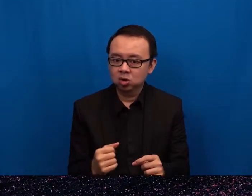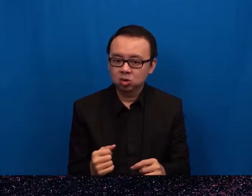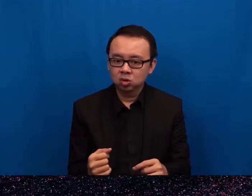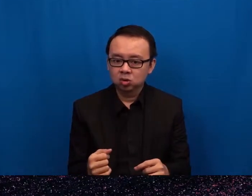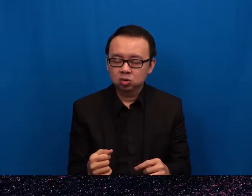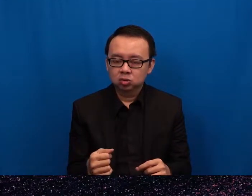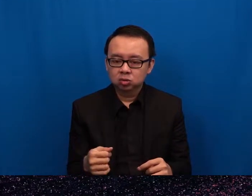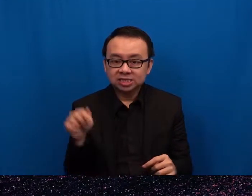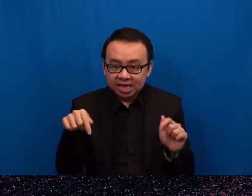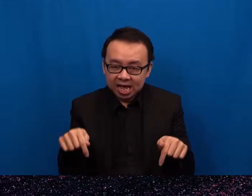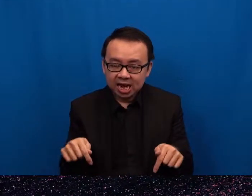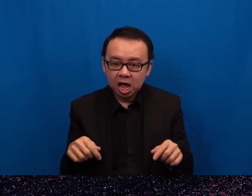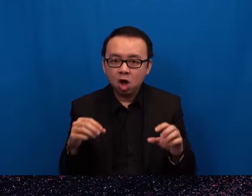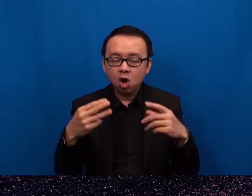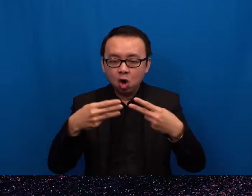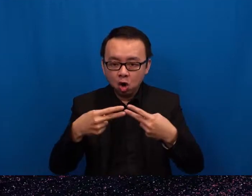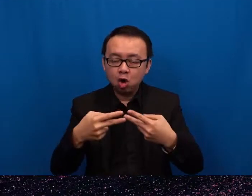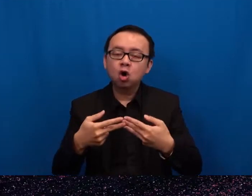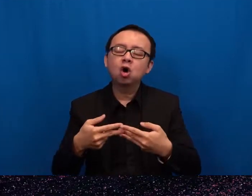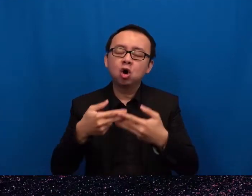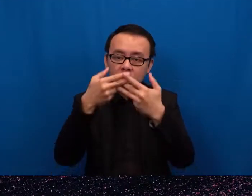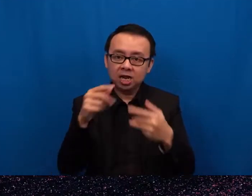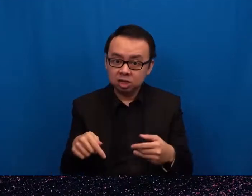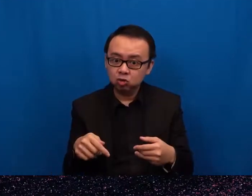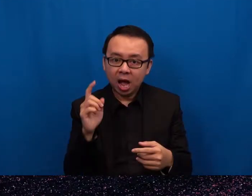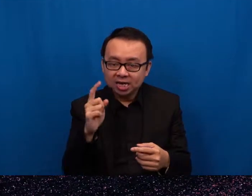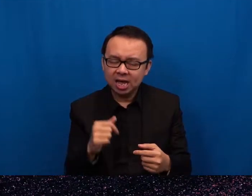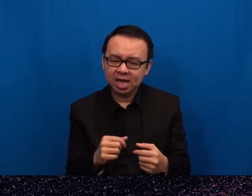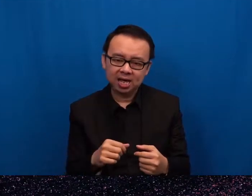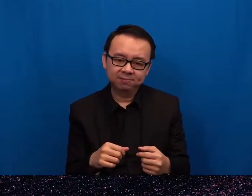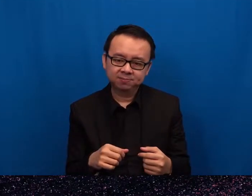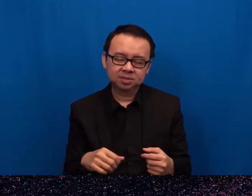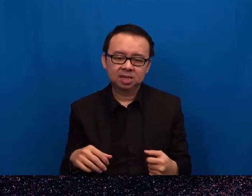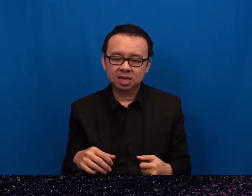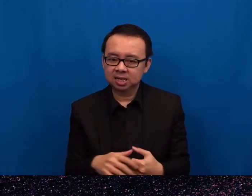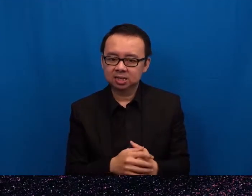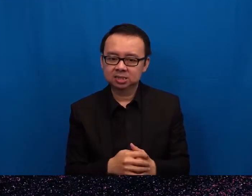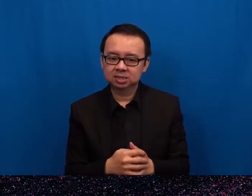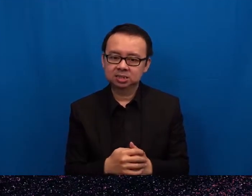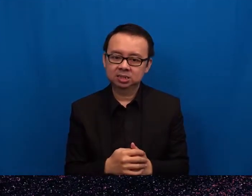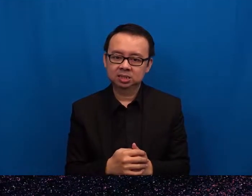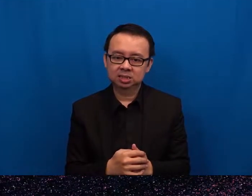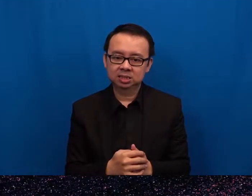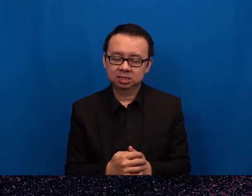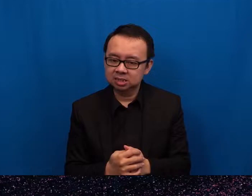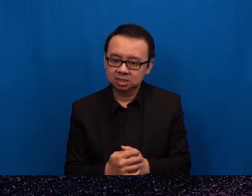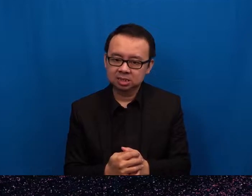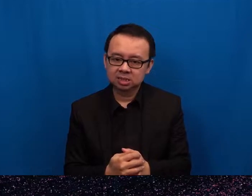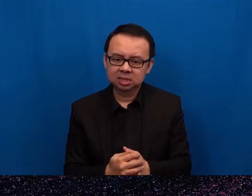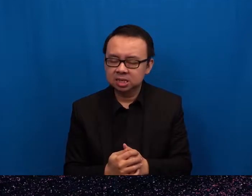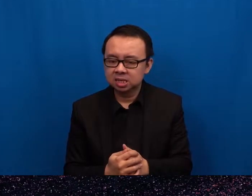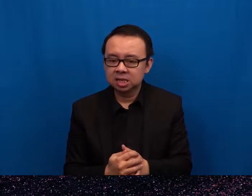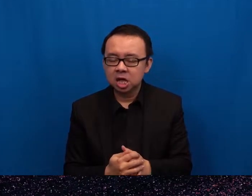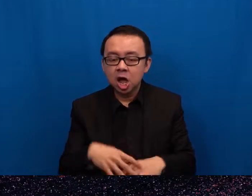rohani. Ya, hari-hari ini kita bisa. Nggak harus secara fisik, roh itu nggak